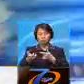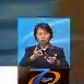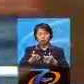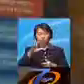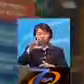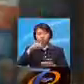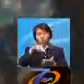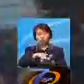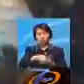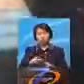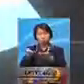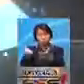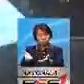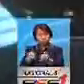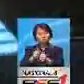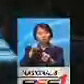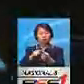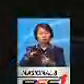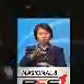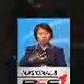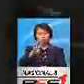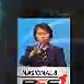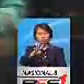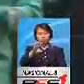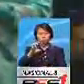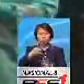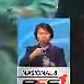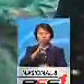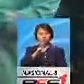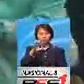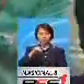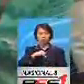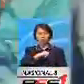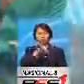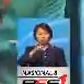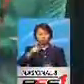R Rib turut ditawarkan kepada kira-kira 400 dari 700 ahli yang hadir